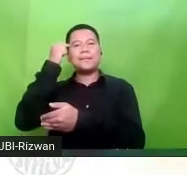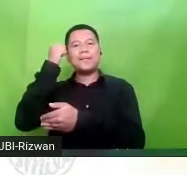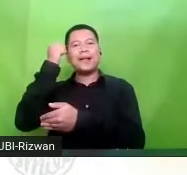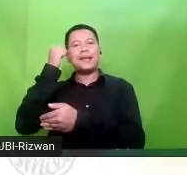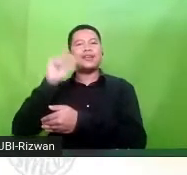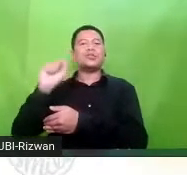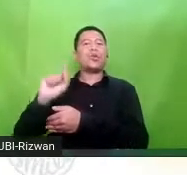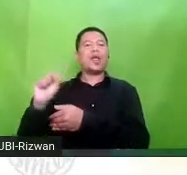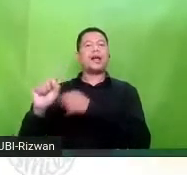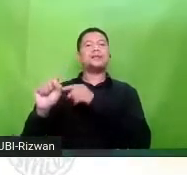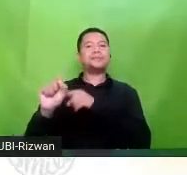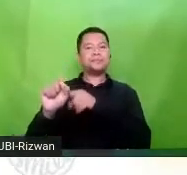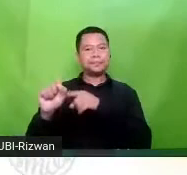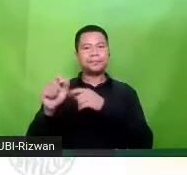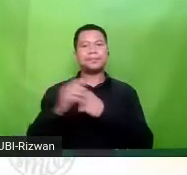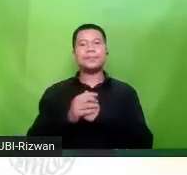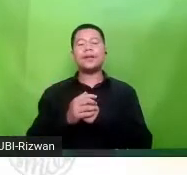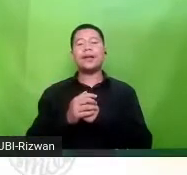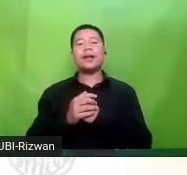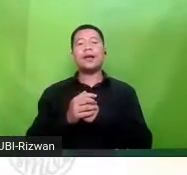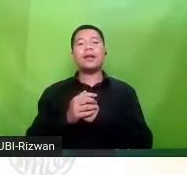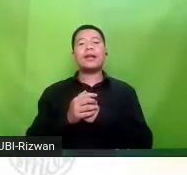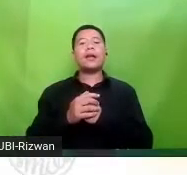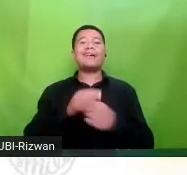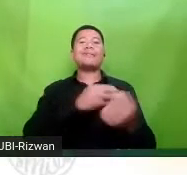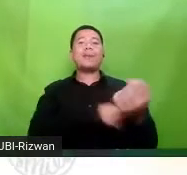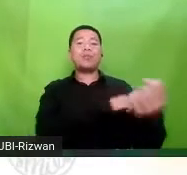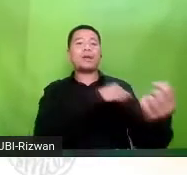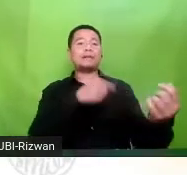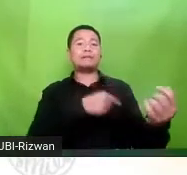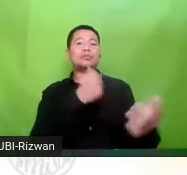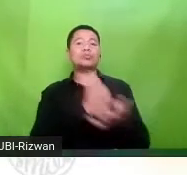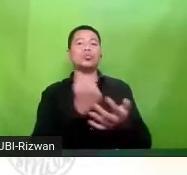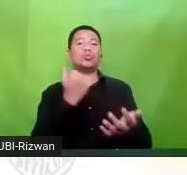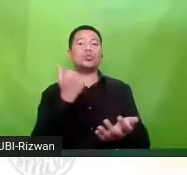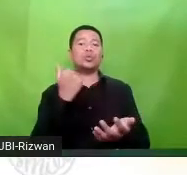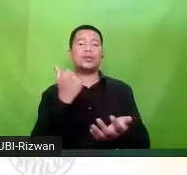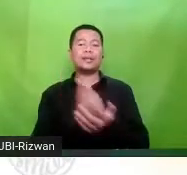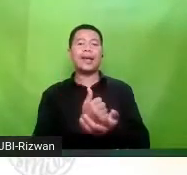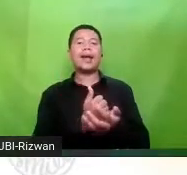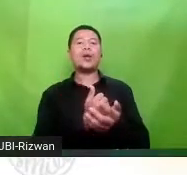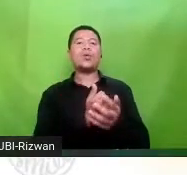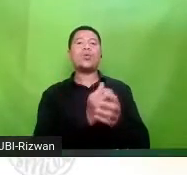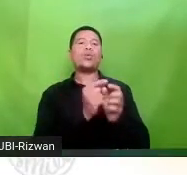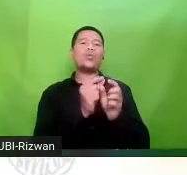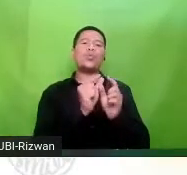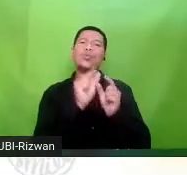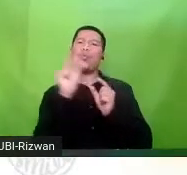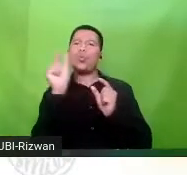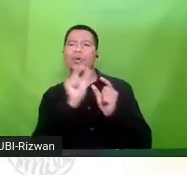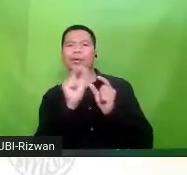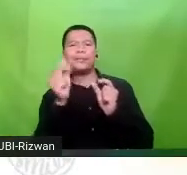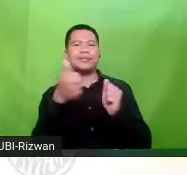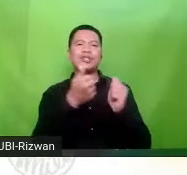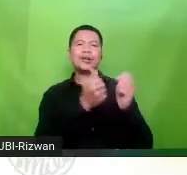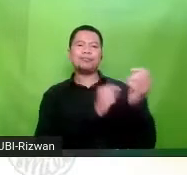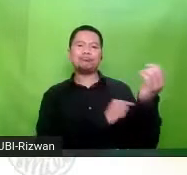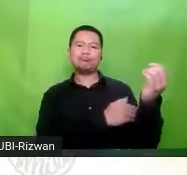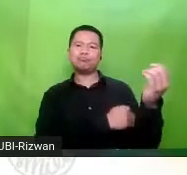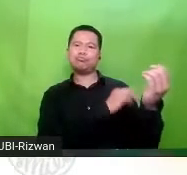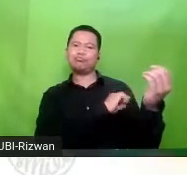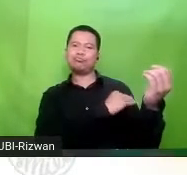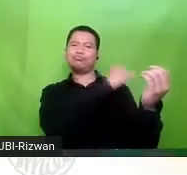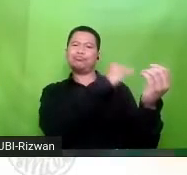ya. Kemampuan itu sebetulnya kita bisa ukur karena kemampuan akademik dari seorang